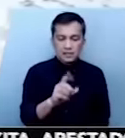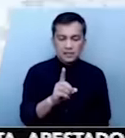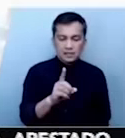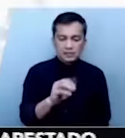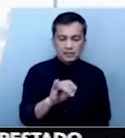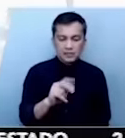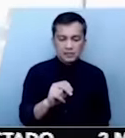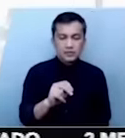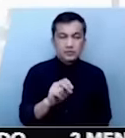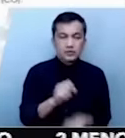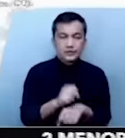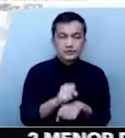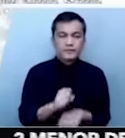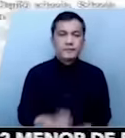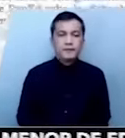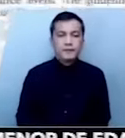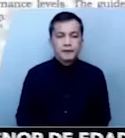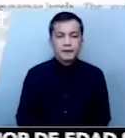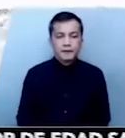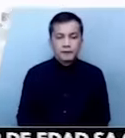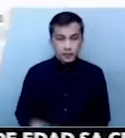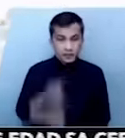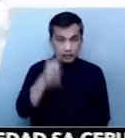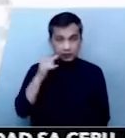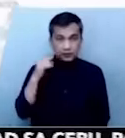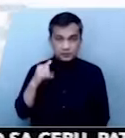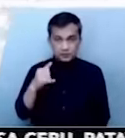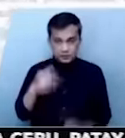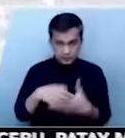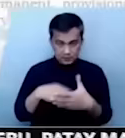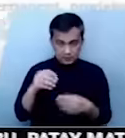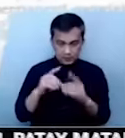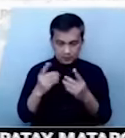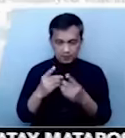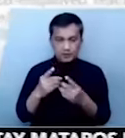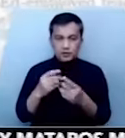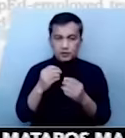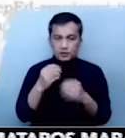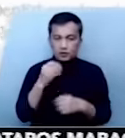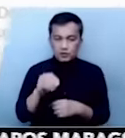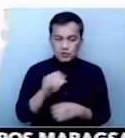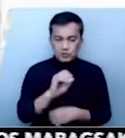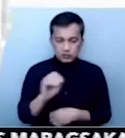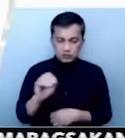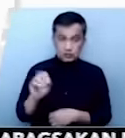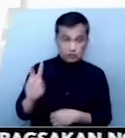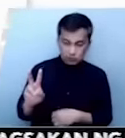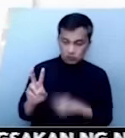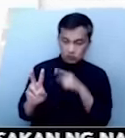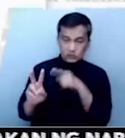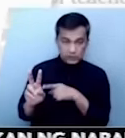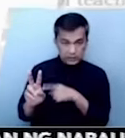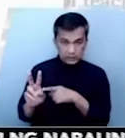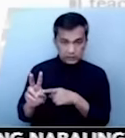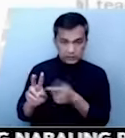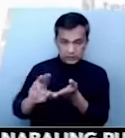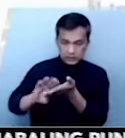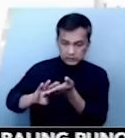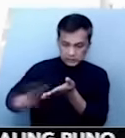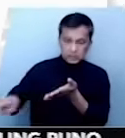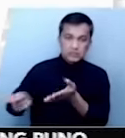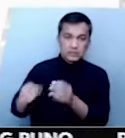task. Kahapon, inilabas ang DepEd Order 002. Dito, tinatanggal na sa mga guro ang